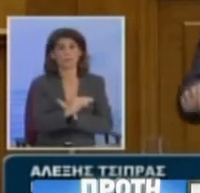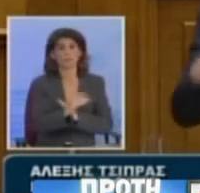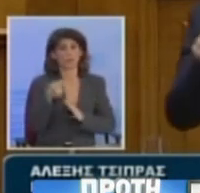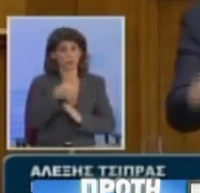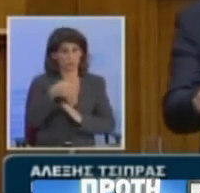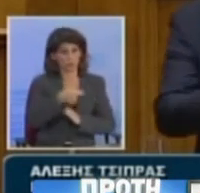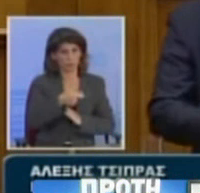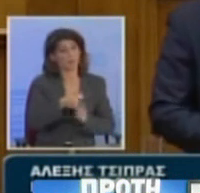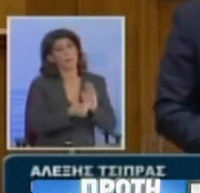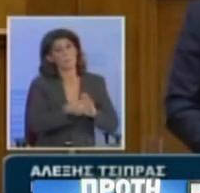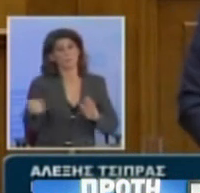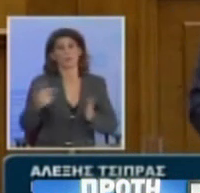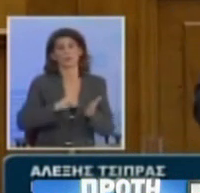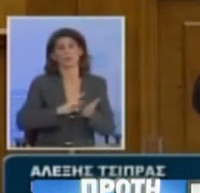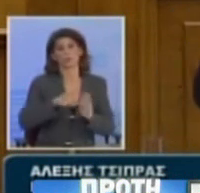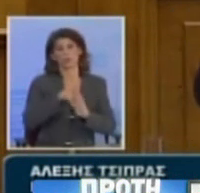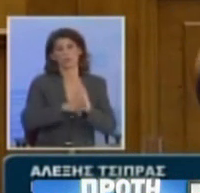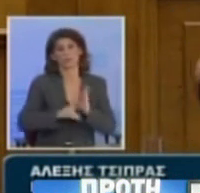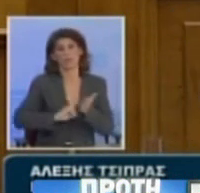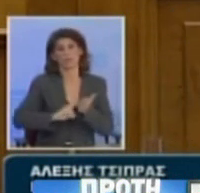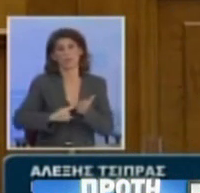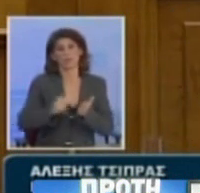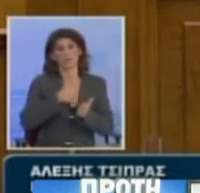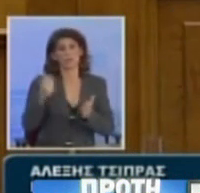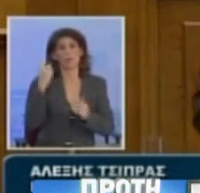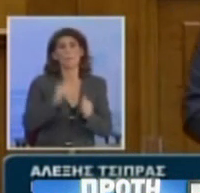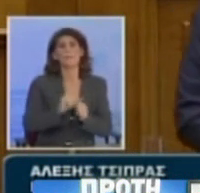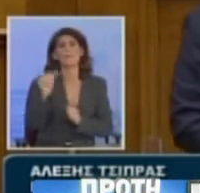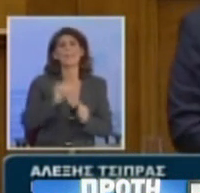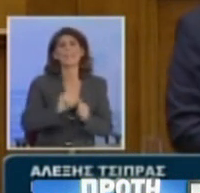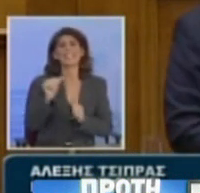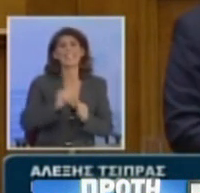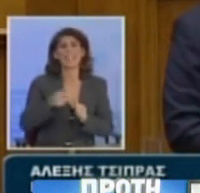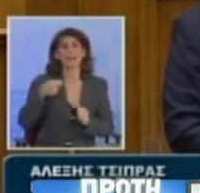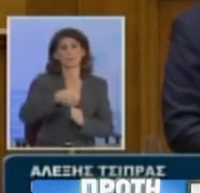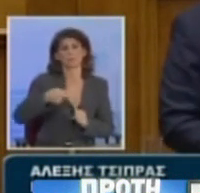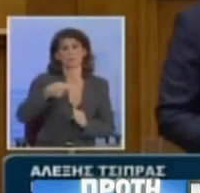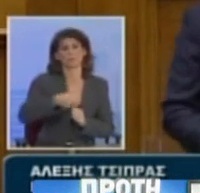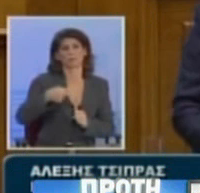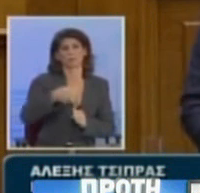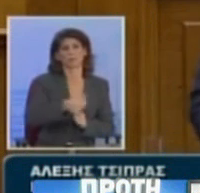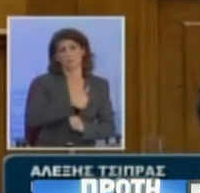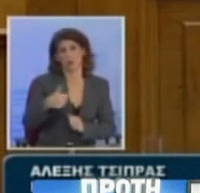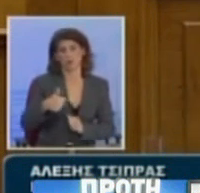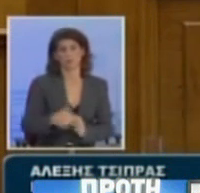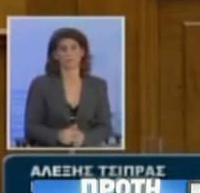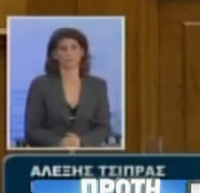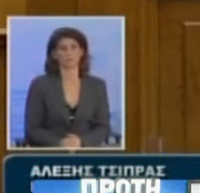να επανενταχθούν στο σύστημα ασφάλισης, πληρώνοντας μόνο τη μηνιαία συνδρομή τους. Κυρίες και κύριοι